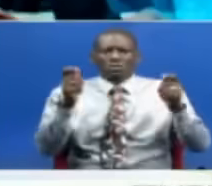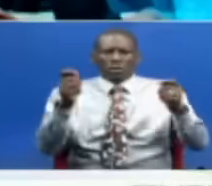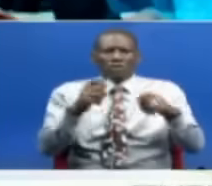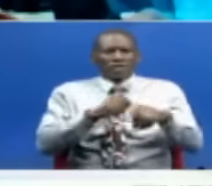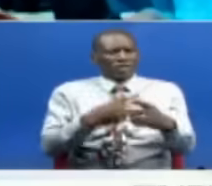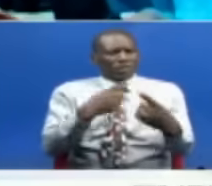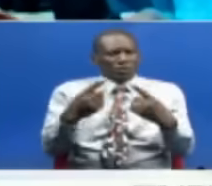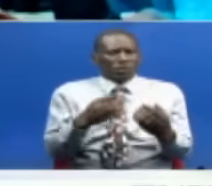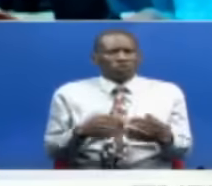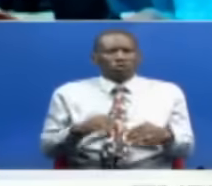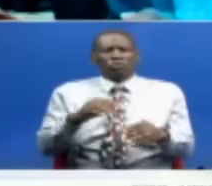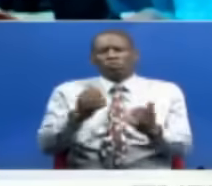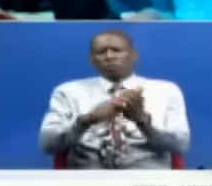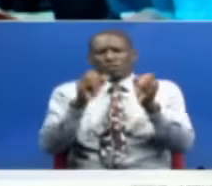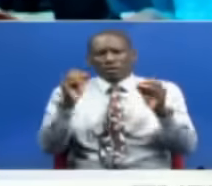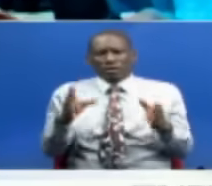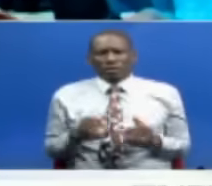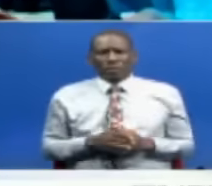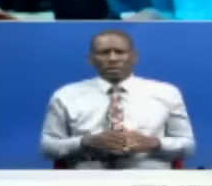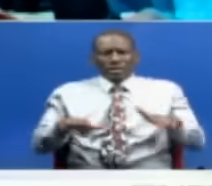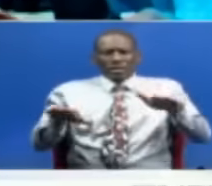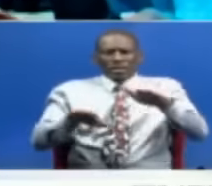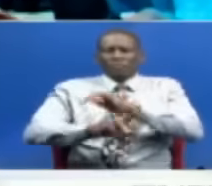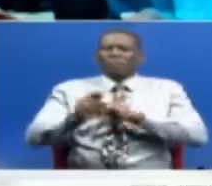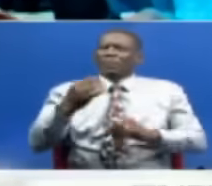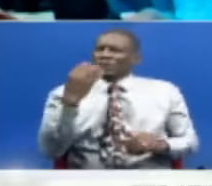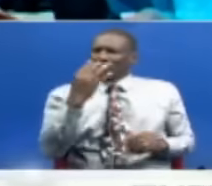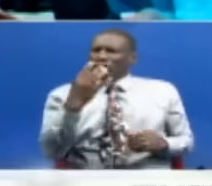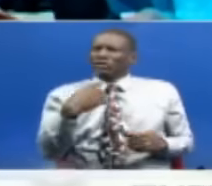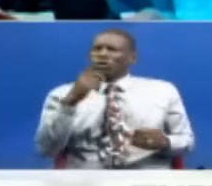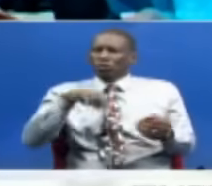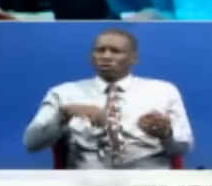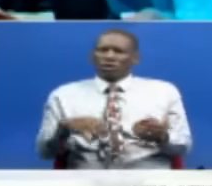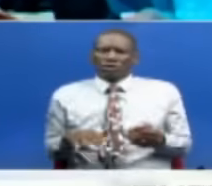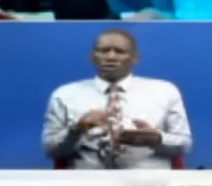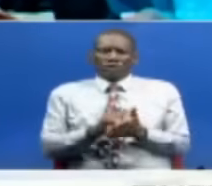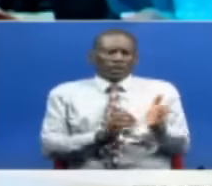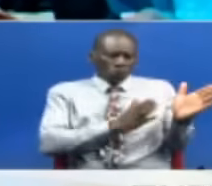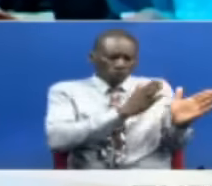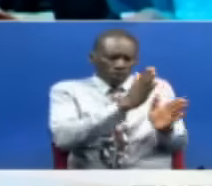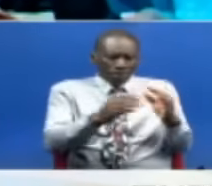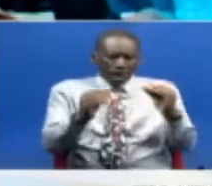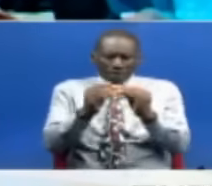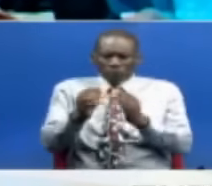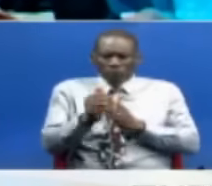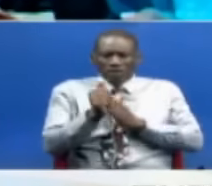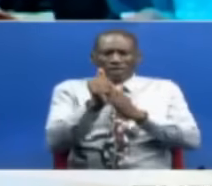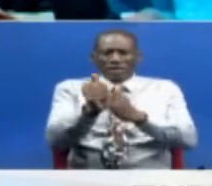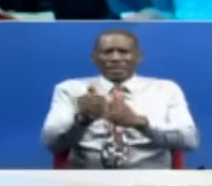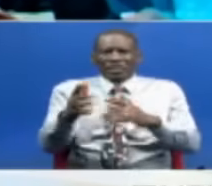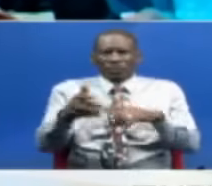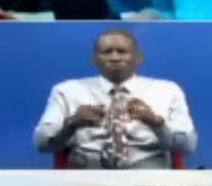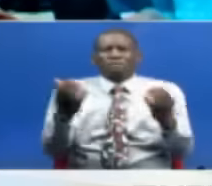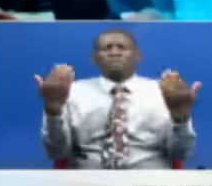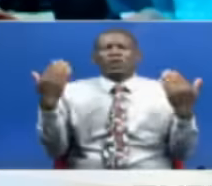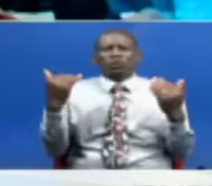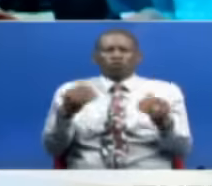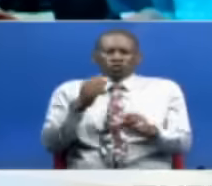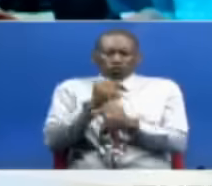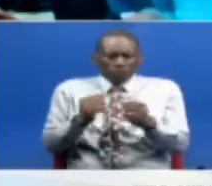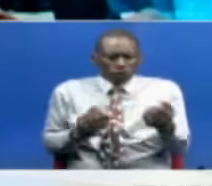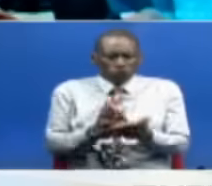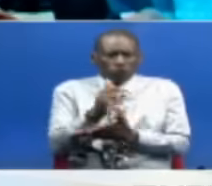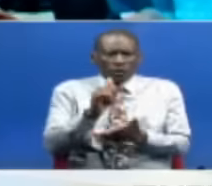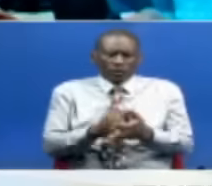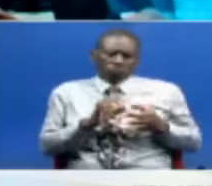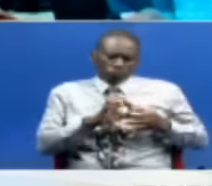hawezi umiza. Naibu Rais Rigathi Gachagua anasema kuwa atapanga kikao na viongozi kutoka kaunti ya Meru kuhakikisha